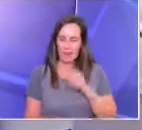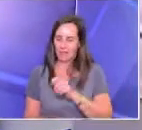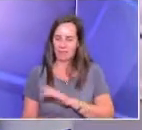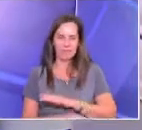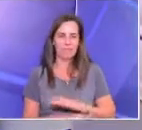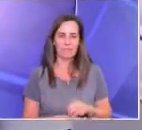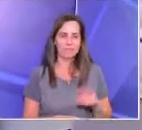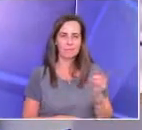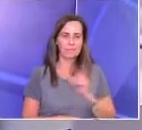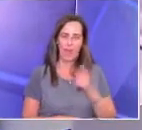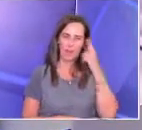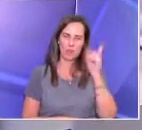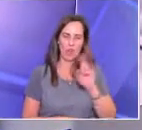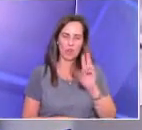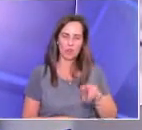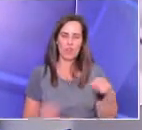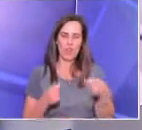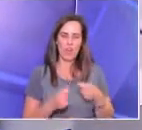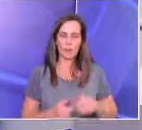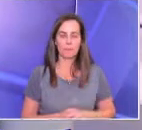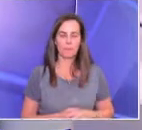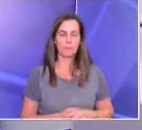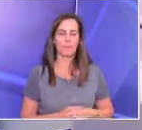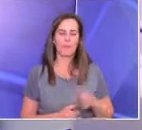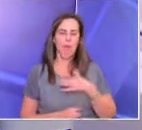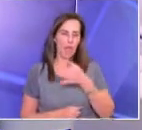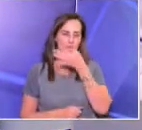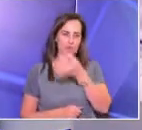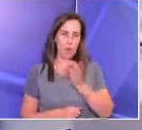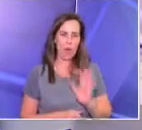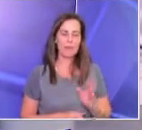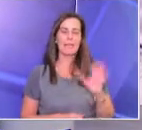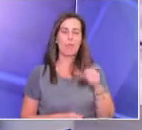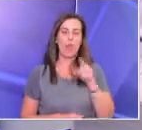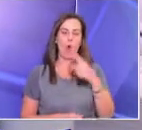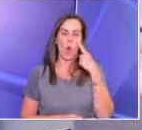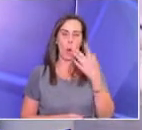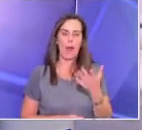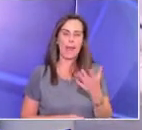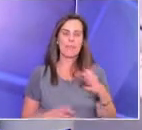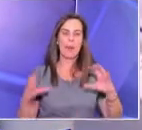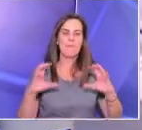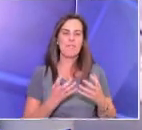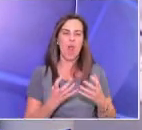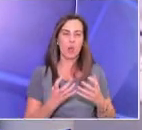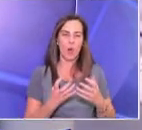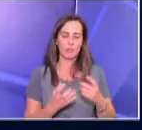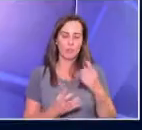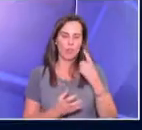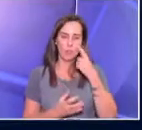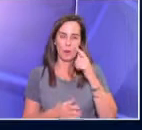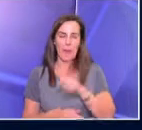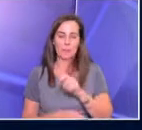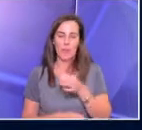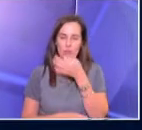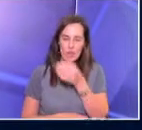לבחירות הכלליות, אני לא משוכנע שזה שם. אני, השאלה הקריטית היא לא אם אתה רואה את המפלגות שאתה רואה בארצי